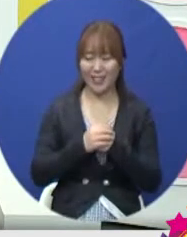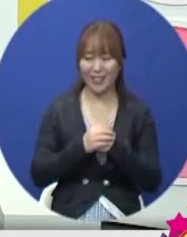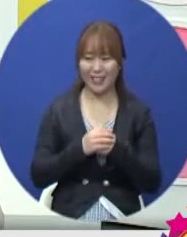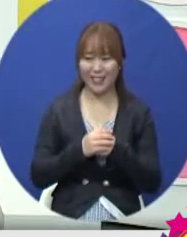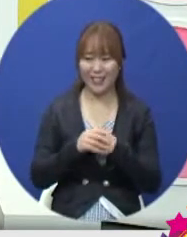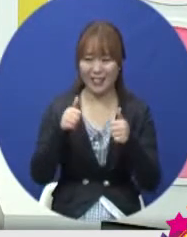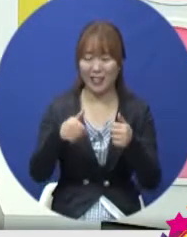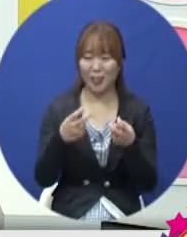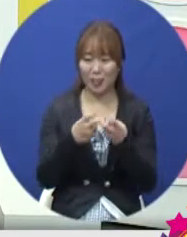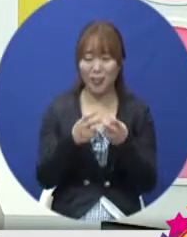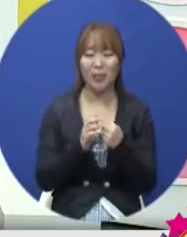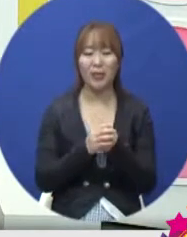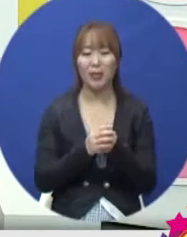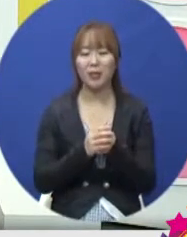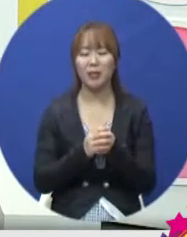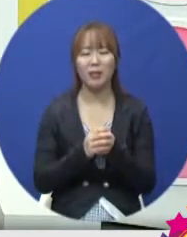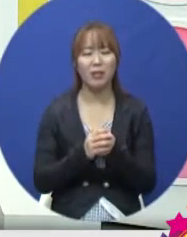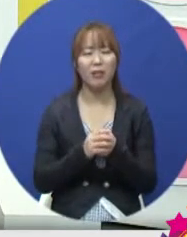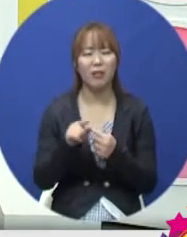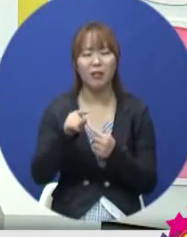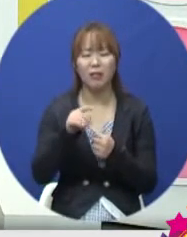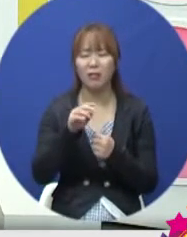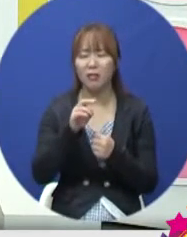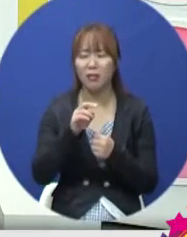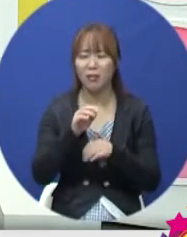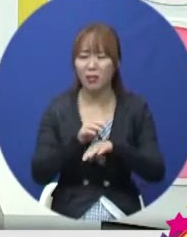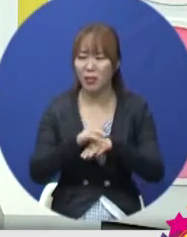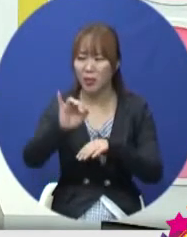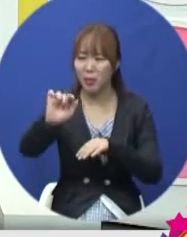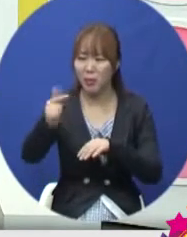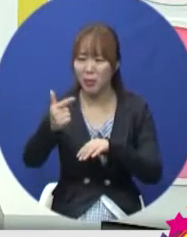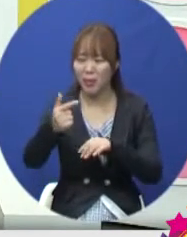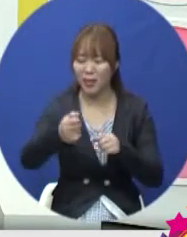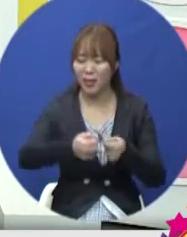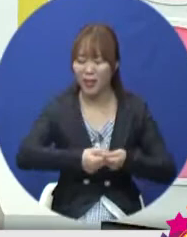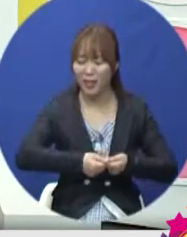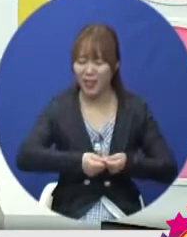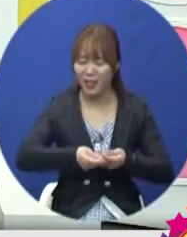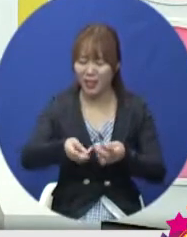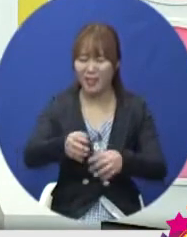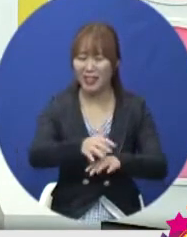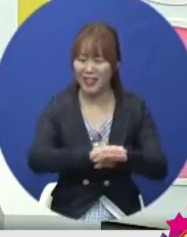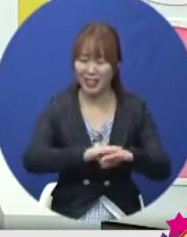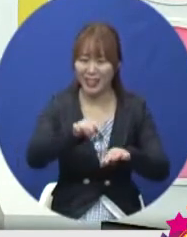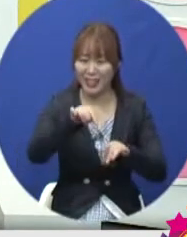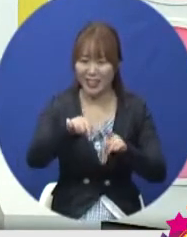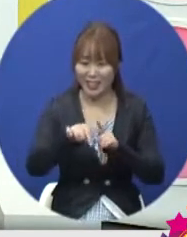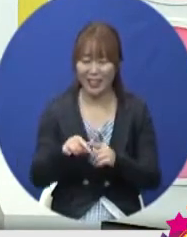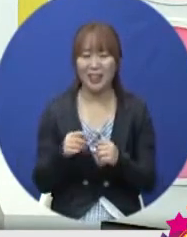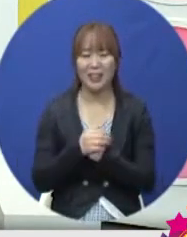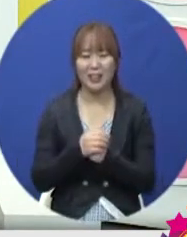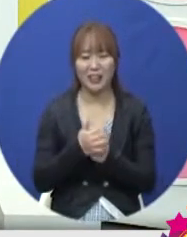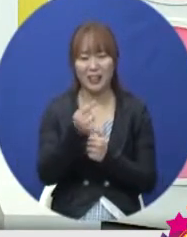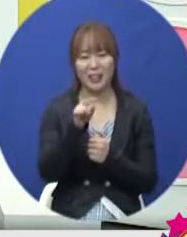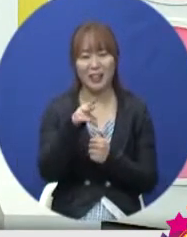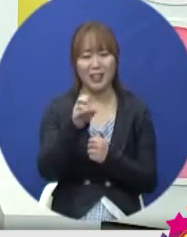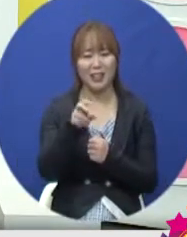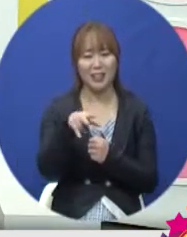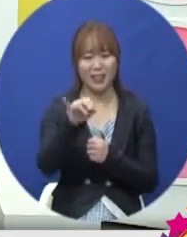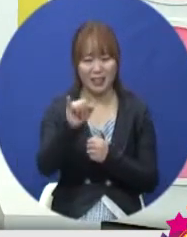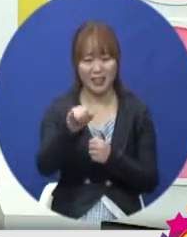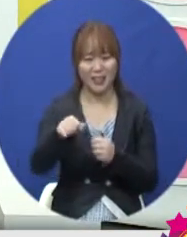신세대. 그 노래가 그 손빈이 던져놓은 그물에 네.